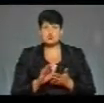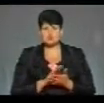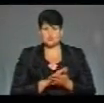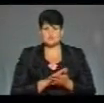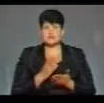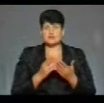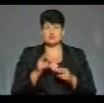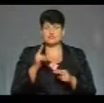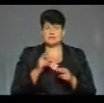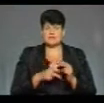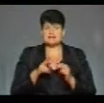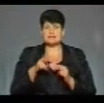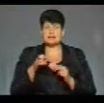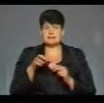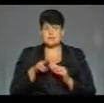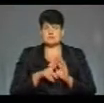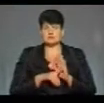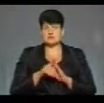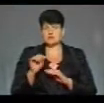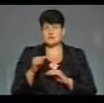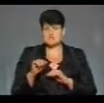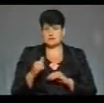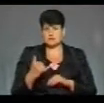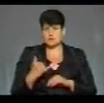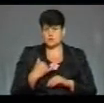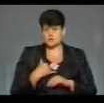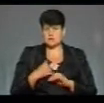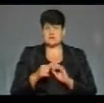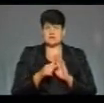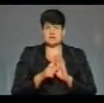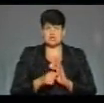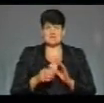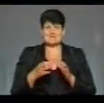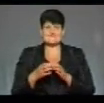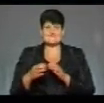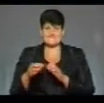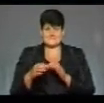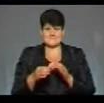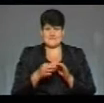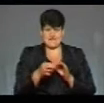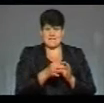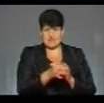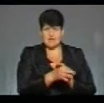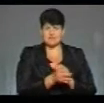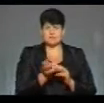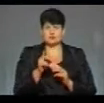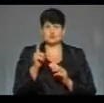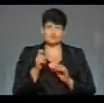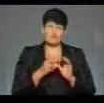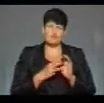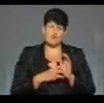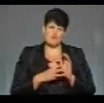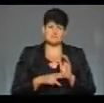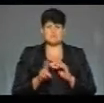кінець липня, початок серпня до нас на 6 педіатричних філіалах зверталися в середньому